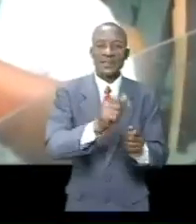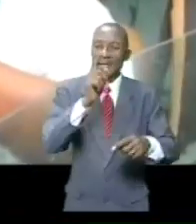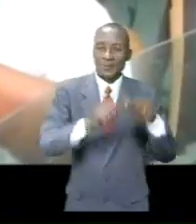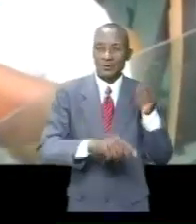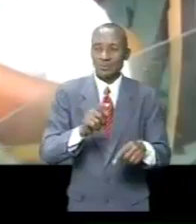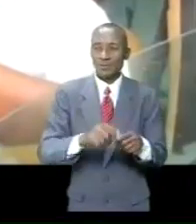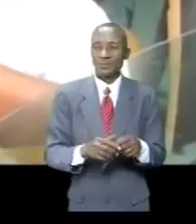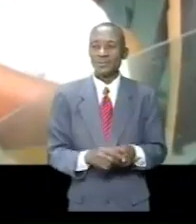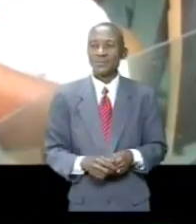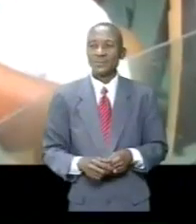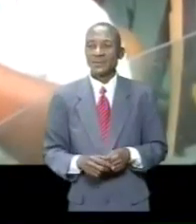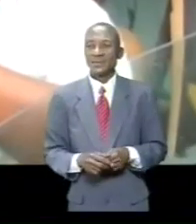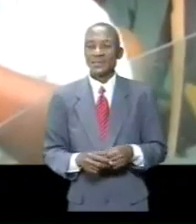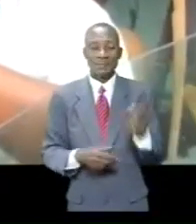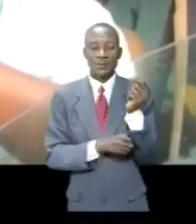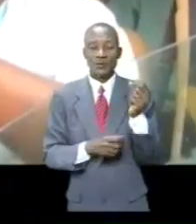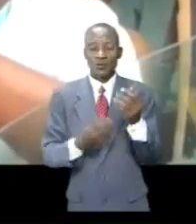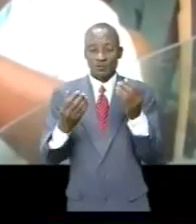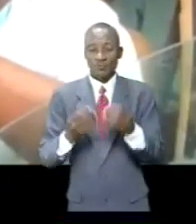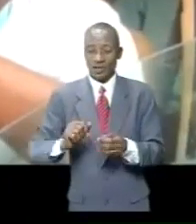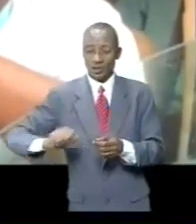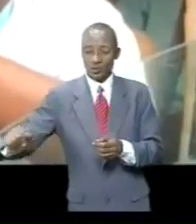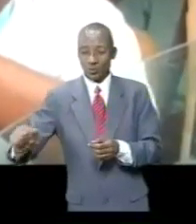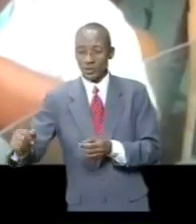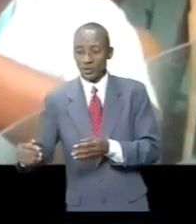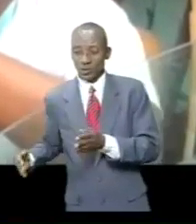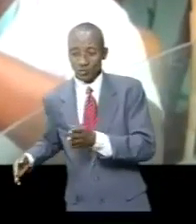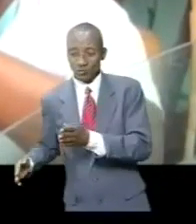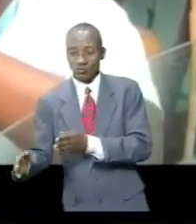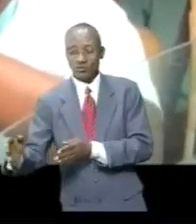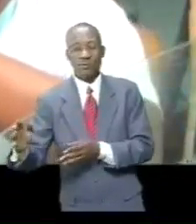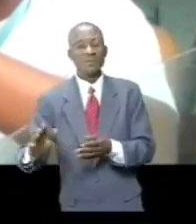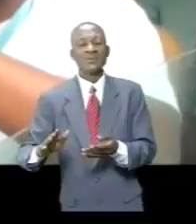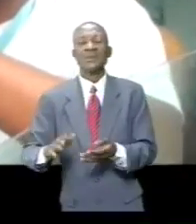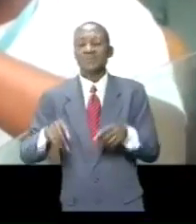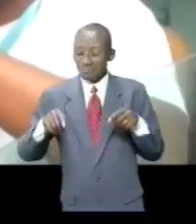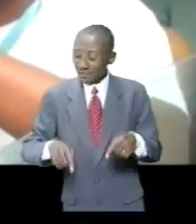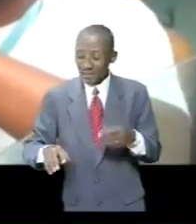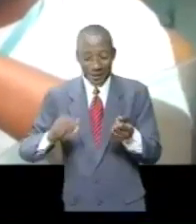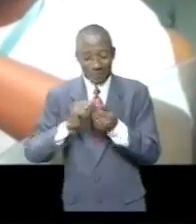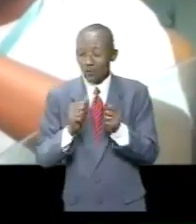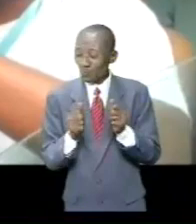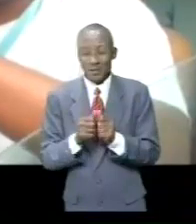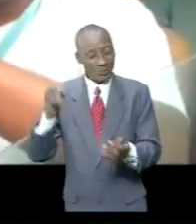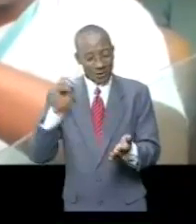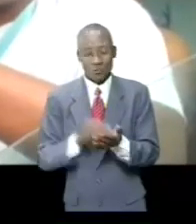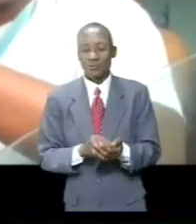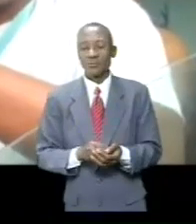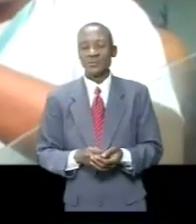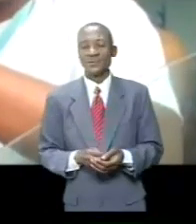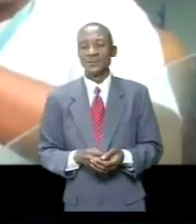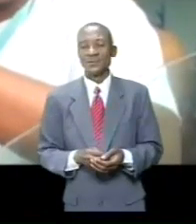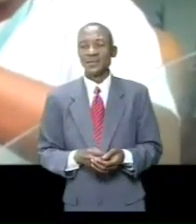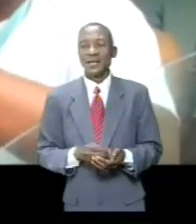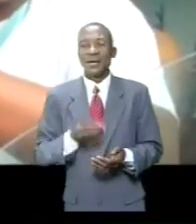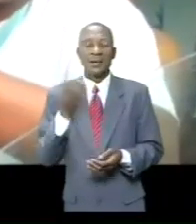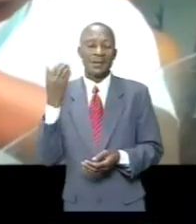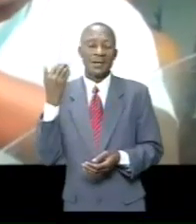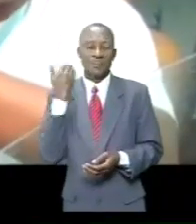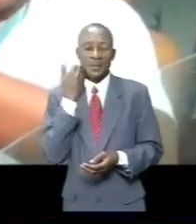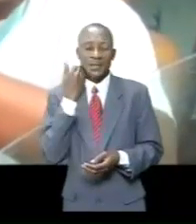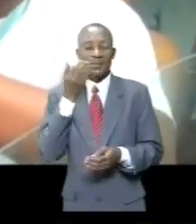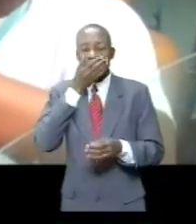monde est obligé de se diriger vers la droite. Là, ça devient encore une solution problème parce que, compte tenu du Covid-19, ne doit pas